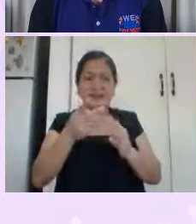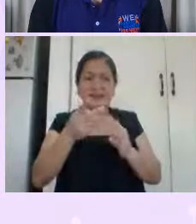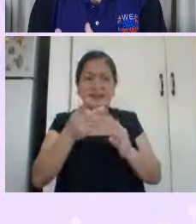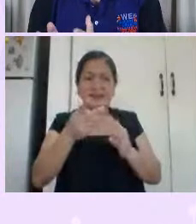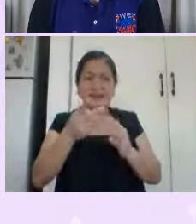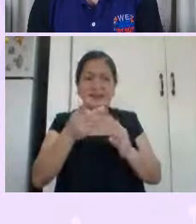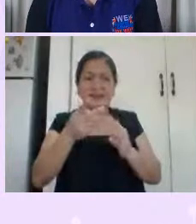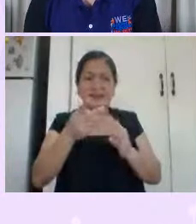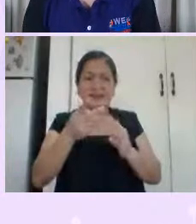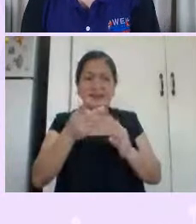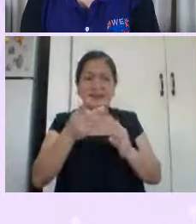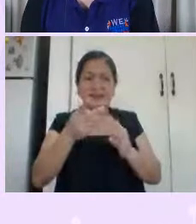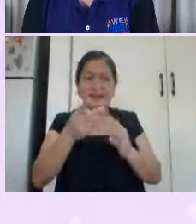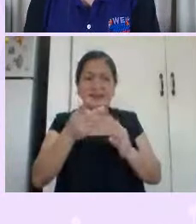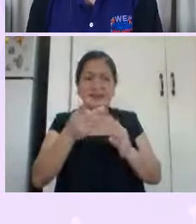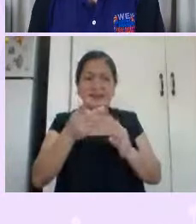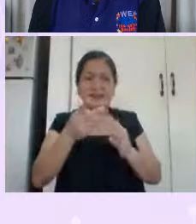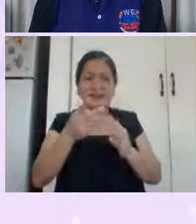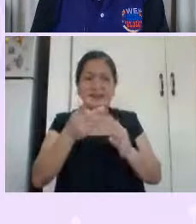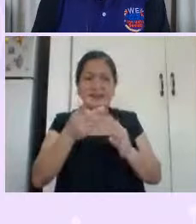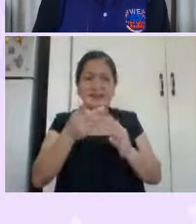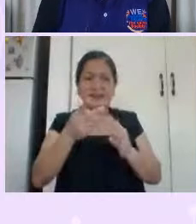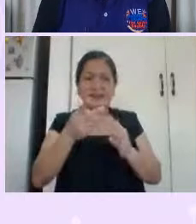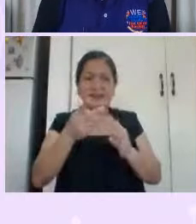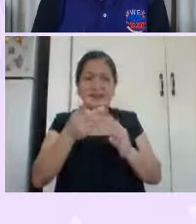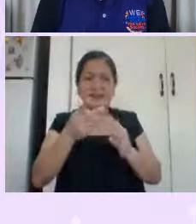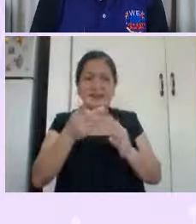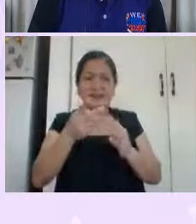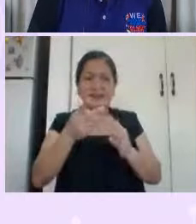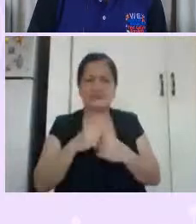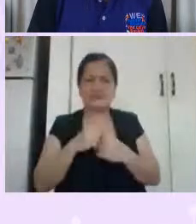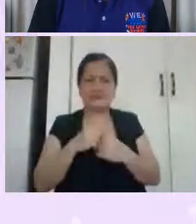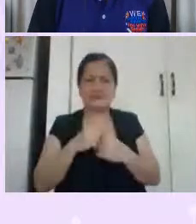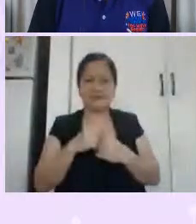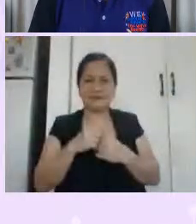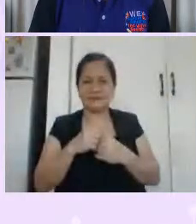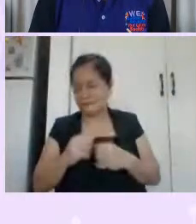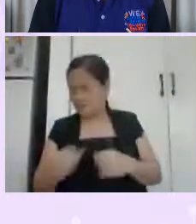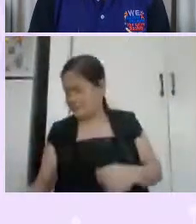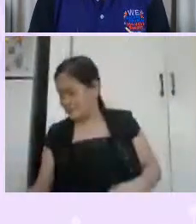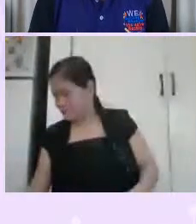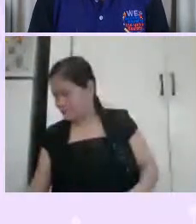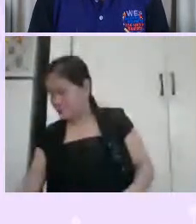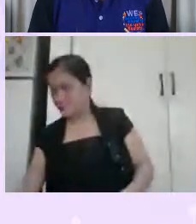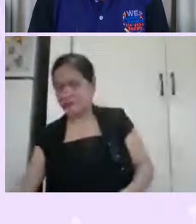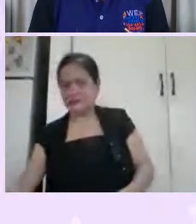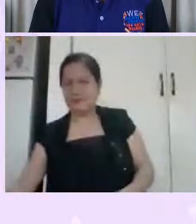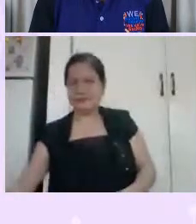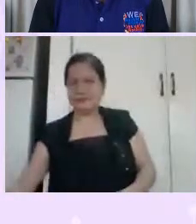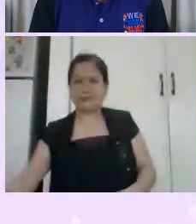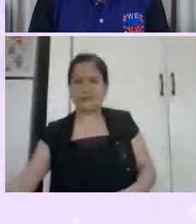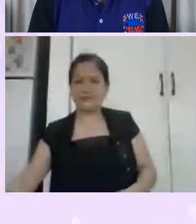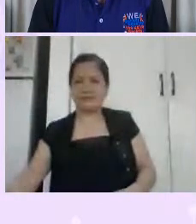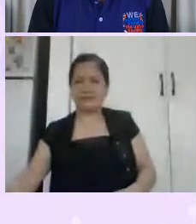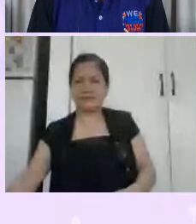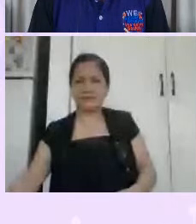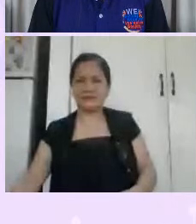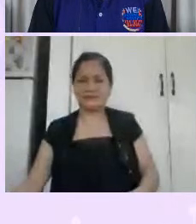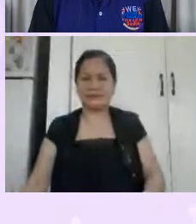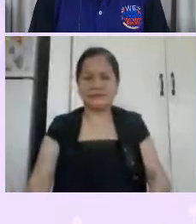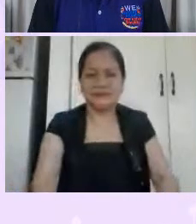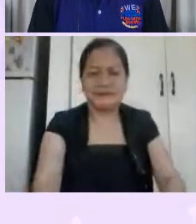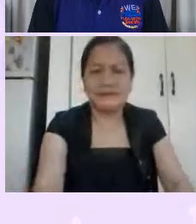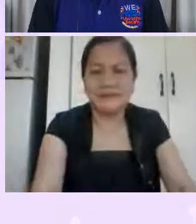i-discuss po or i-comment sa atin dito sa ating comment section. Marker ready po in 3, 2, 1. Ayan